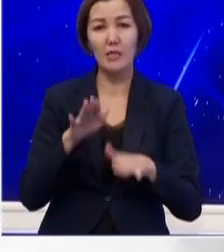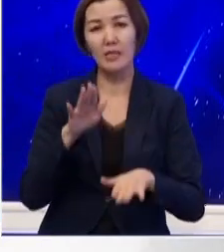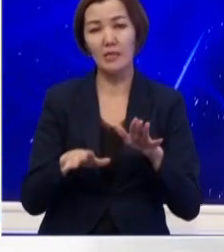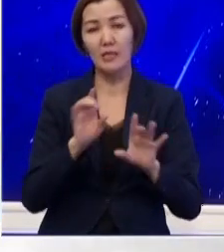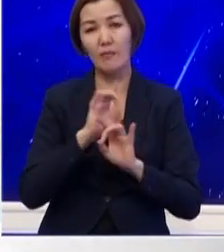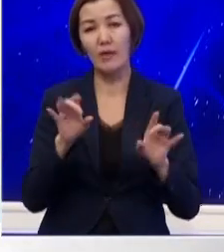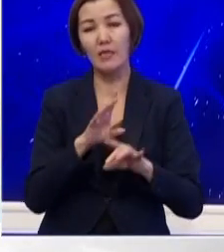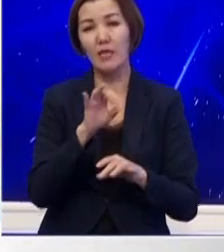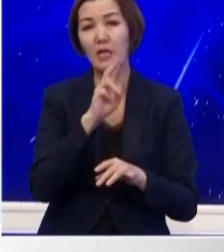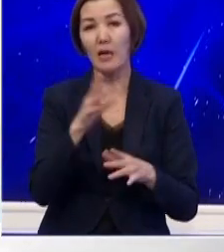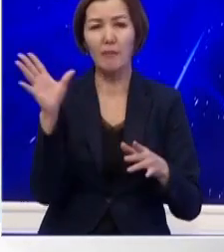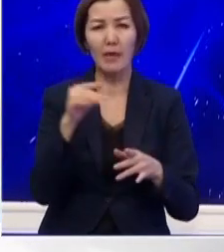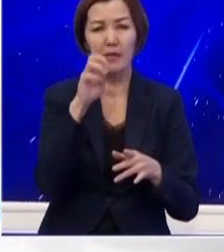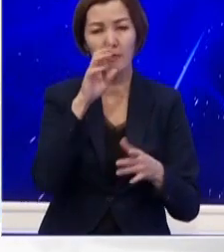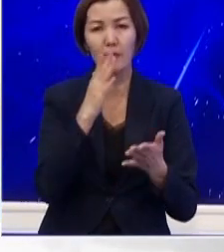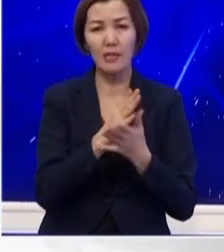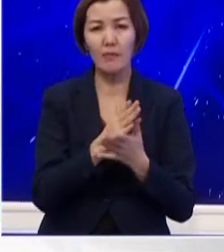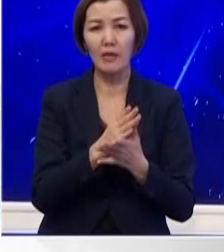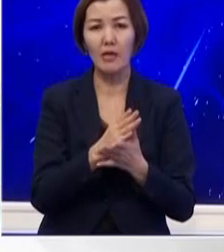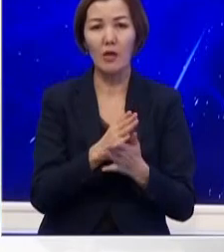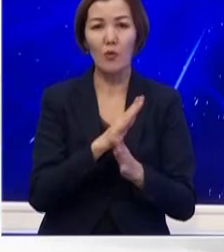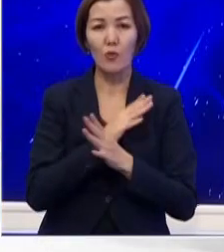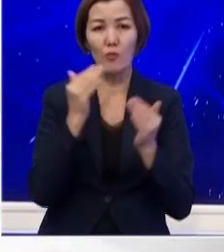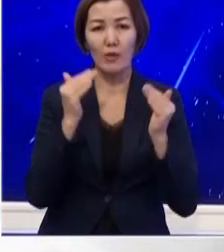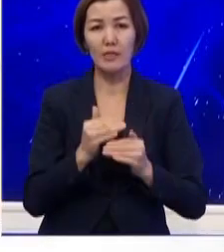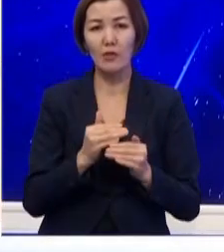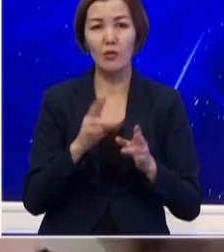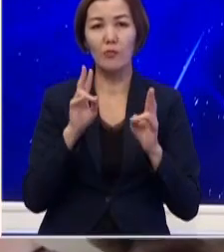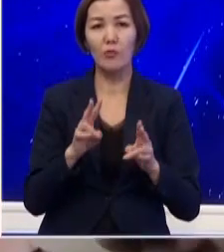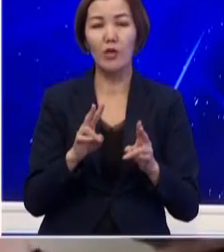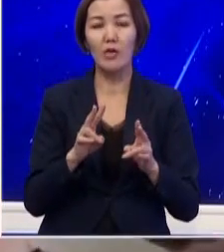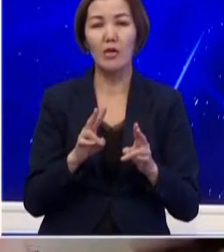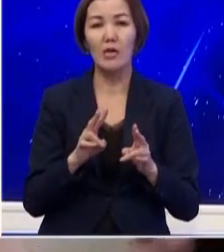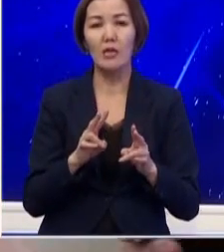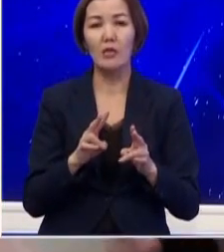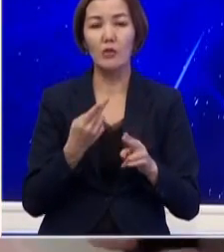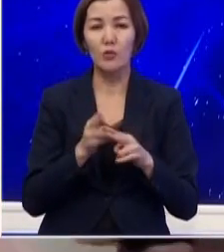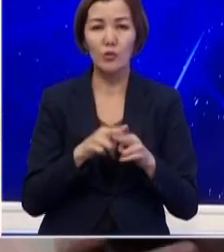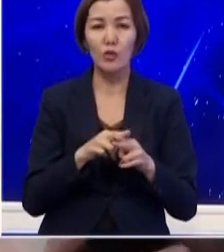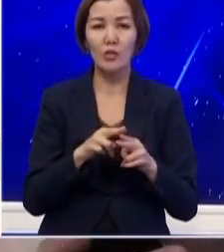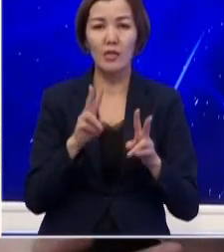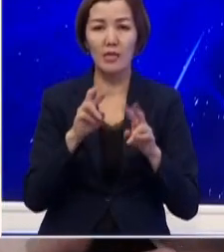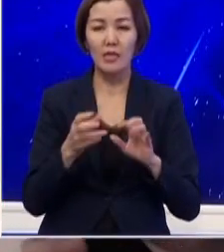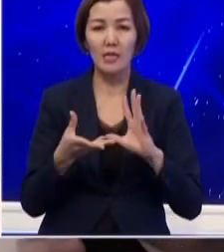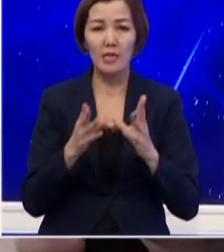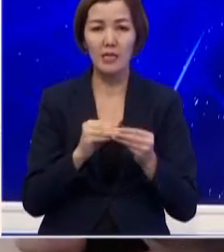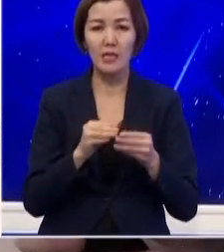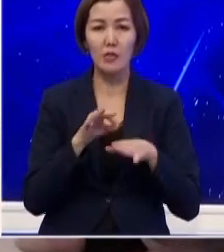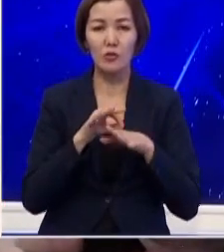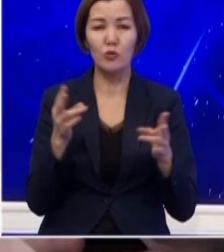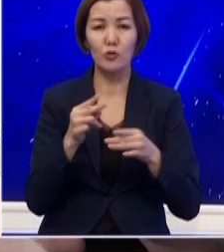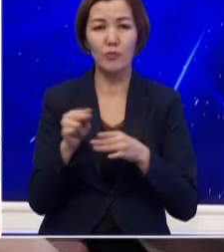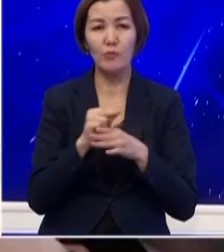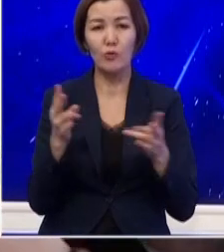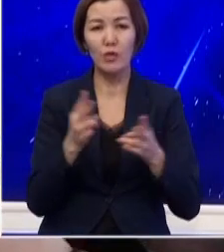Қатерлі ісік барлық елдерде көбейіп жатыр, ал өлім азаюда. Бұл да күрестің нәтижесі. Сондықтан уақытылы диагностика жүргізуді қолға алуымыз